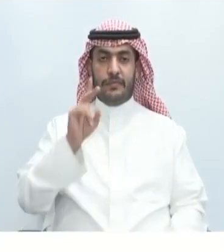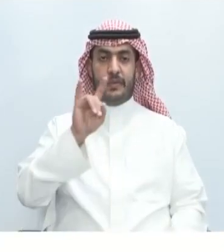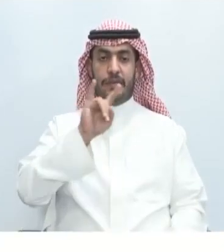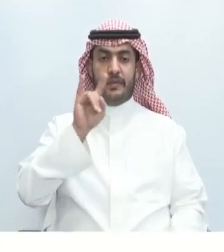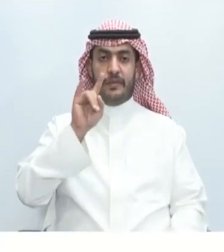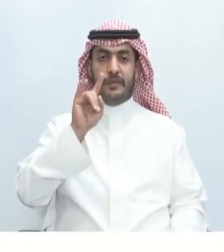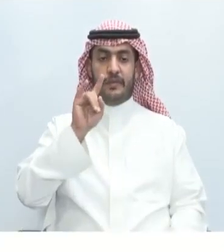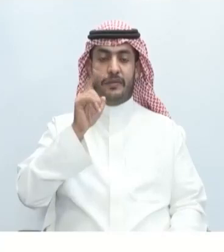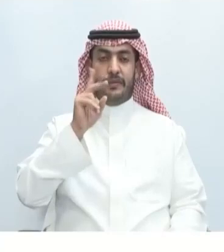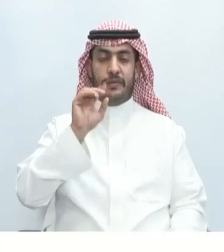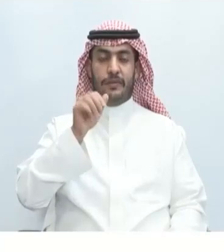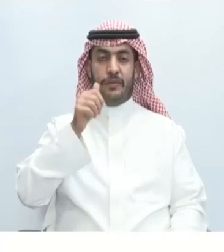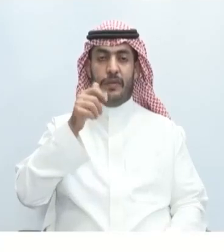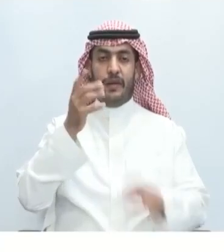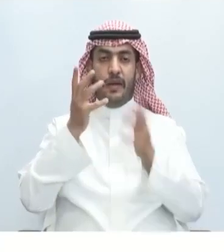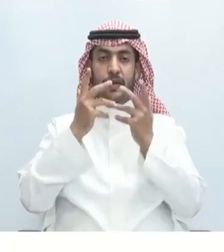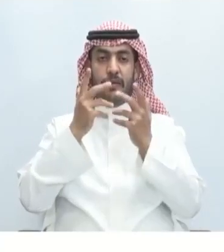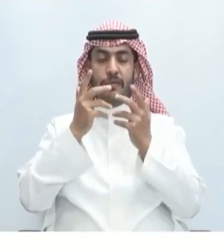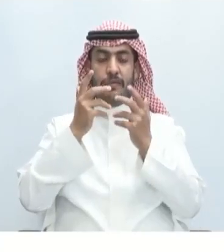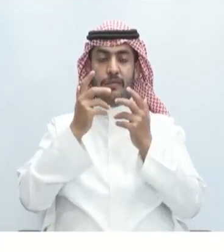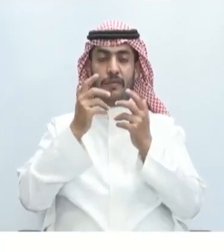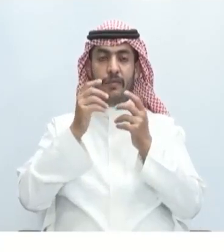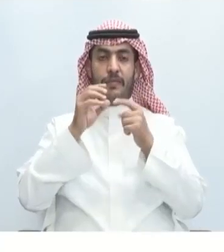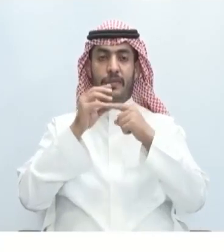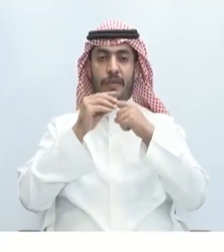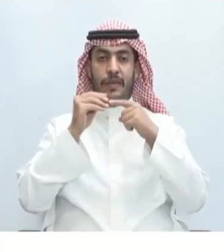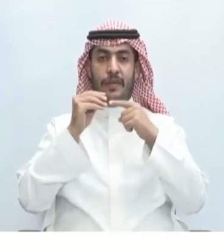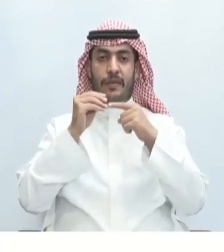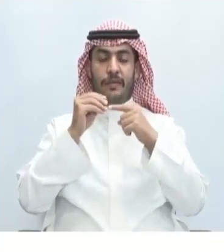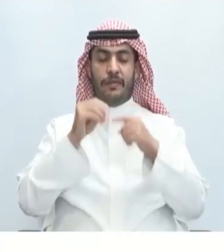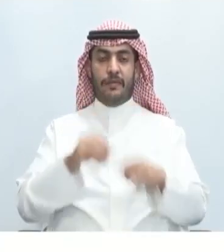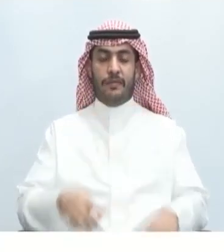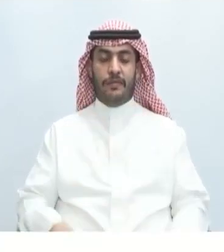يكون هنالك قيمه سالب